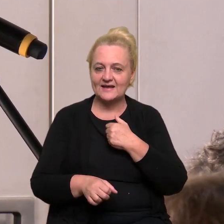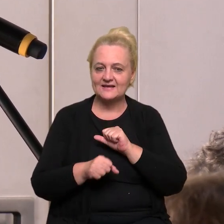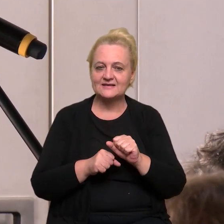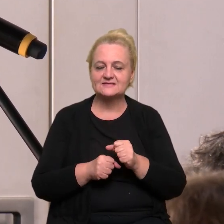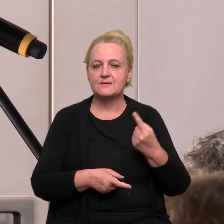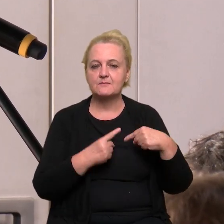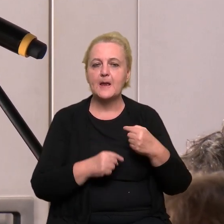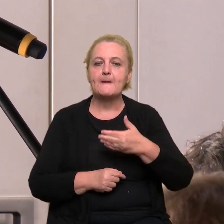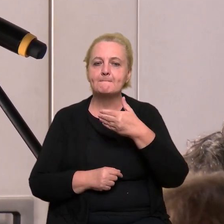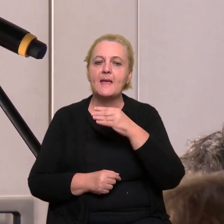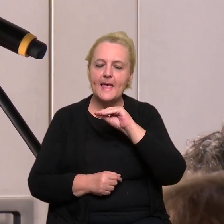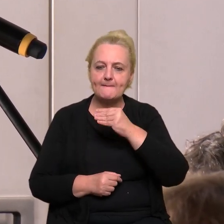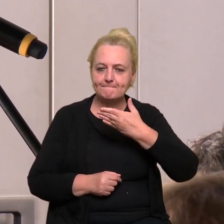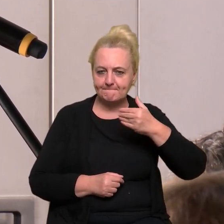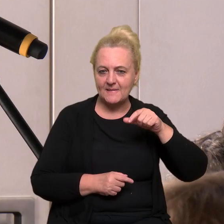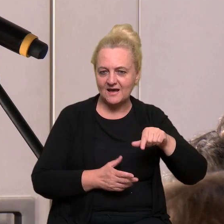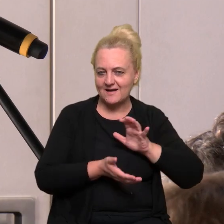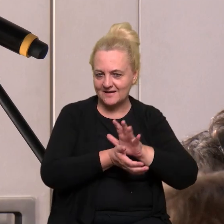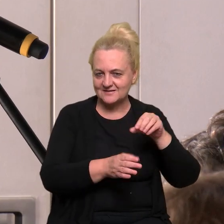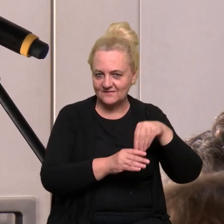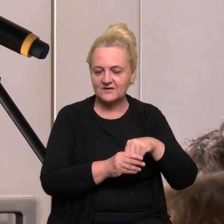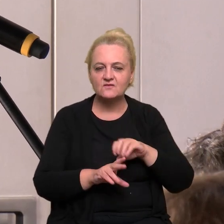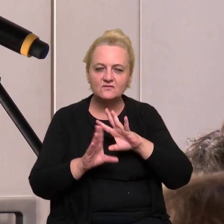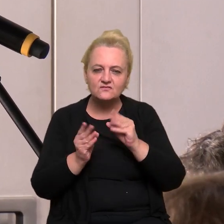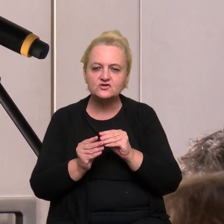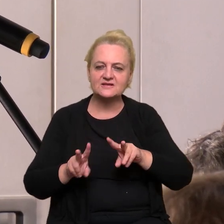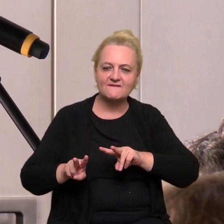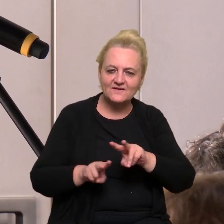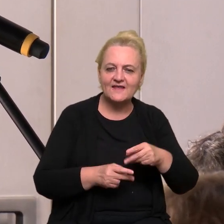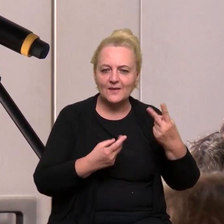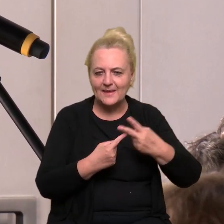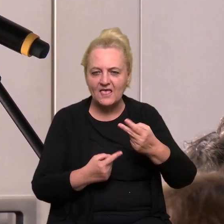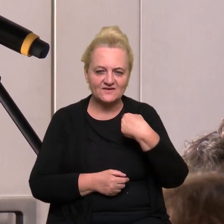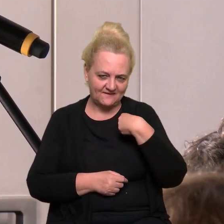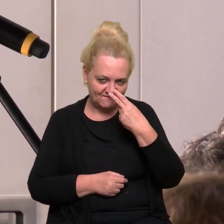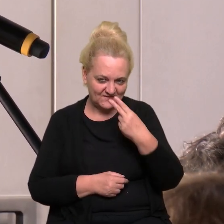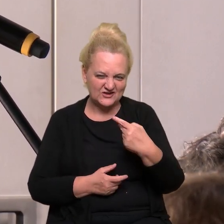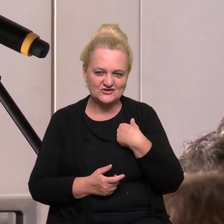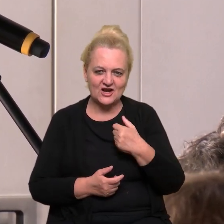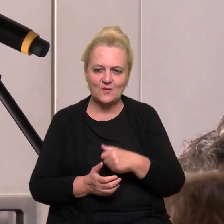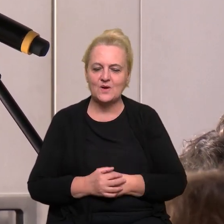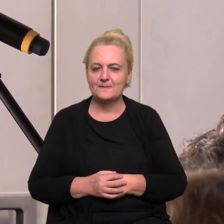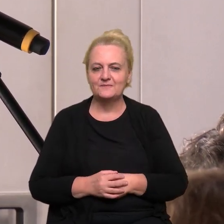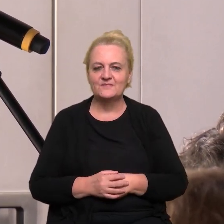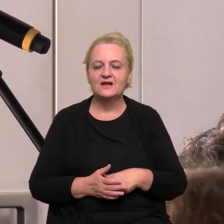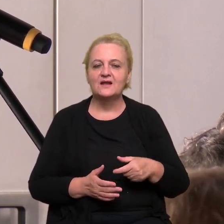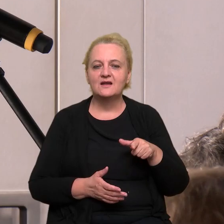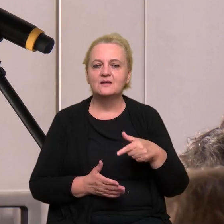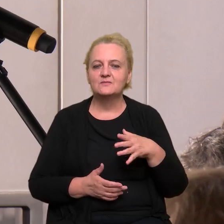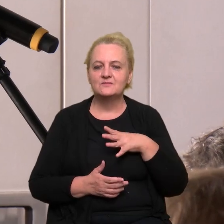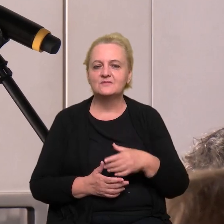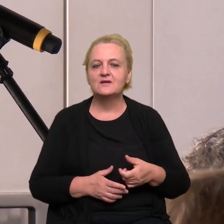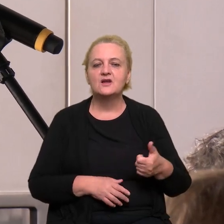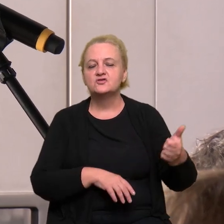z pokolenia Emmy tego pisma. Te wszystkie wideo w telewizji widziałam, jak szefowa